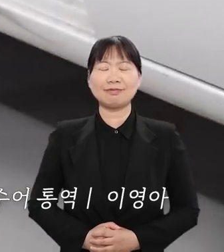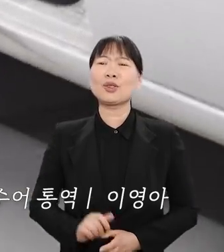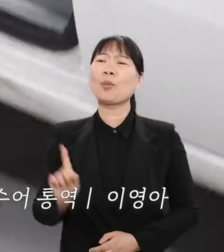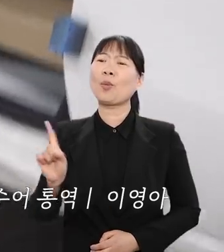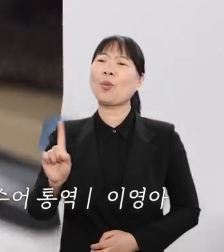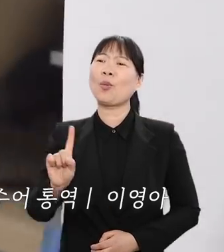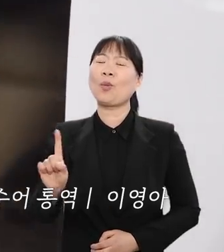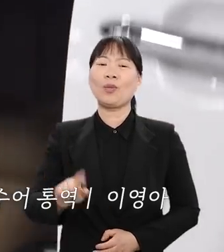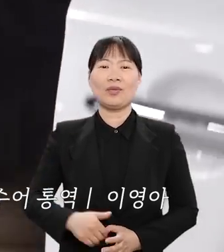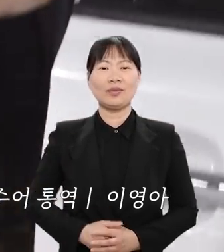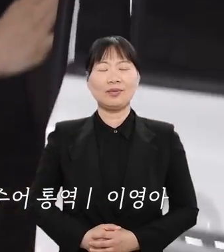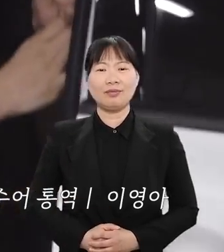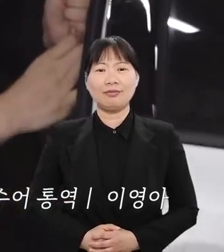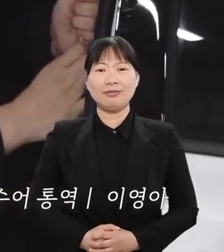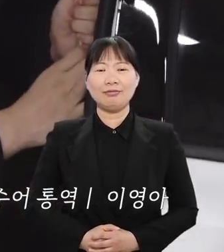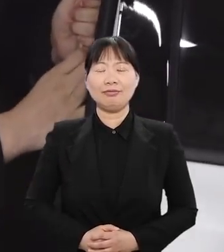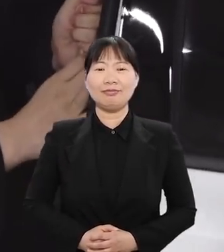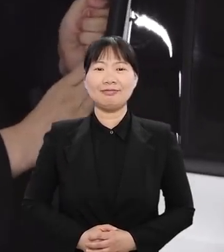아니.